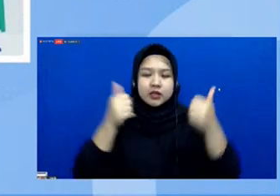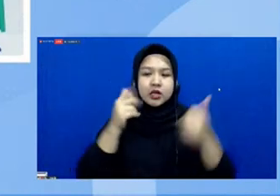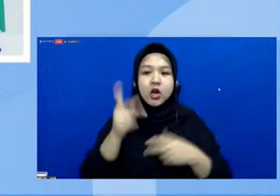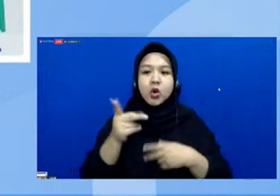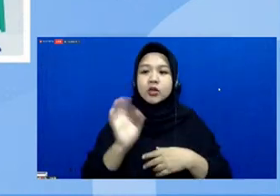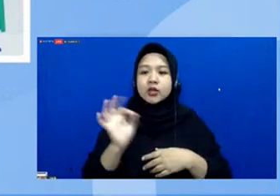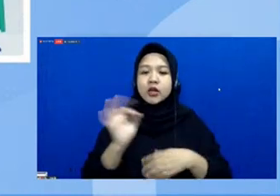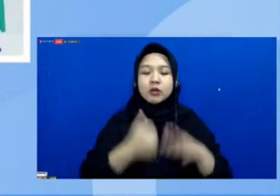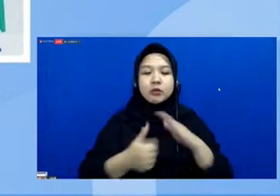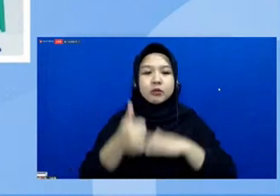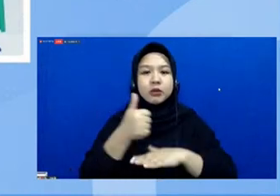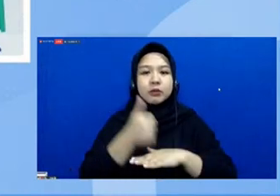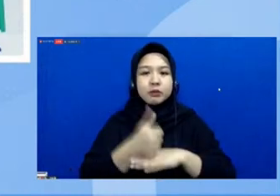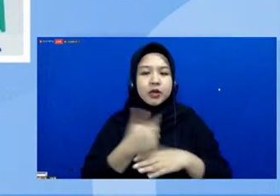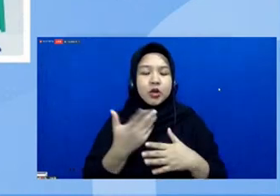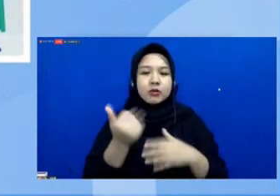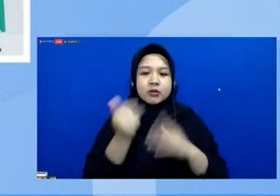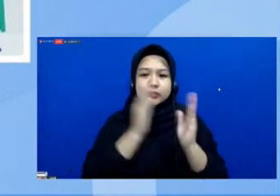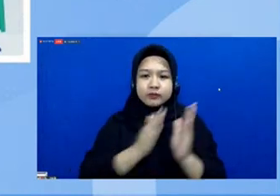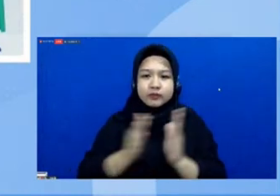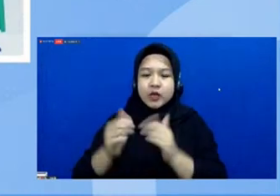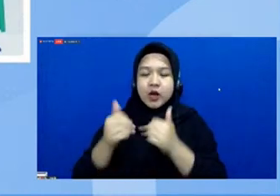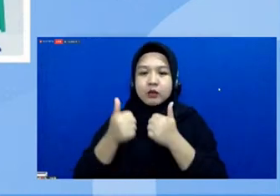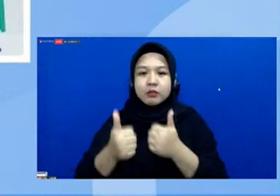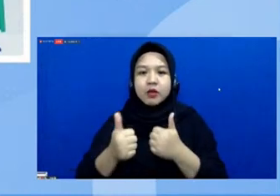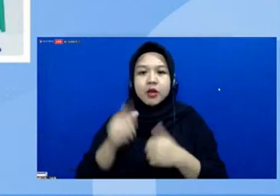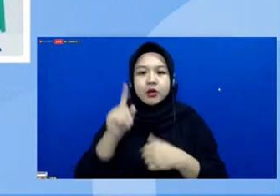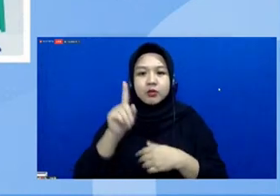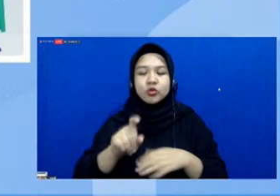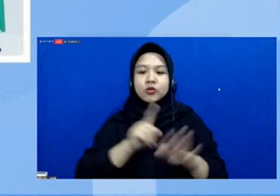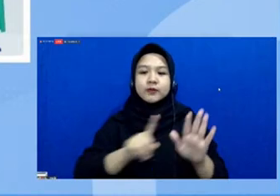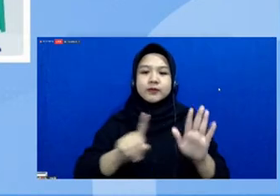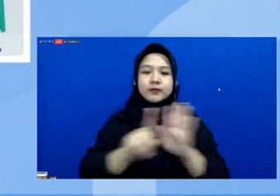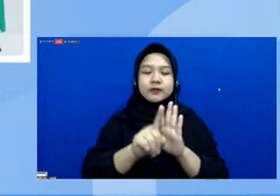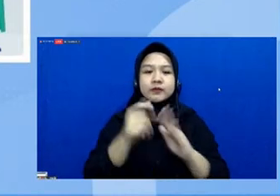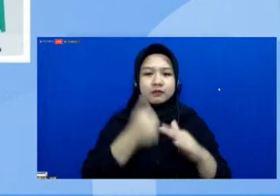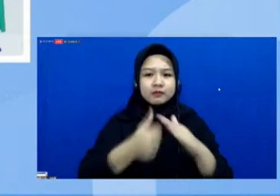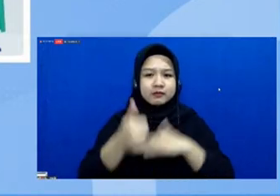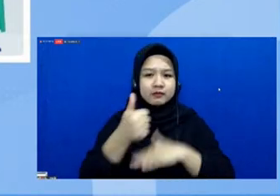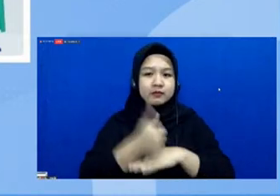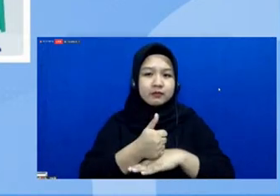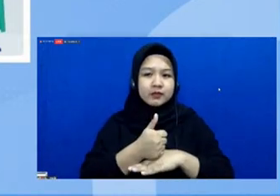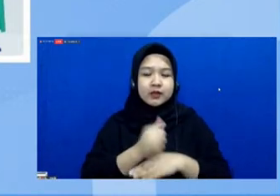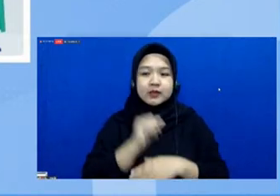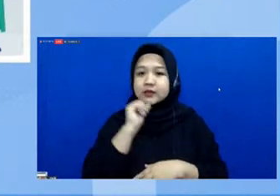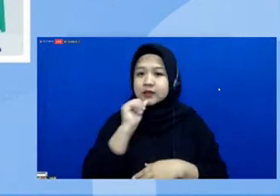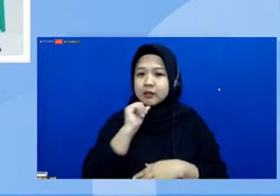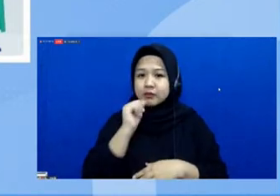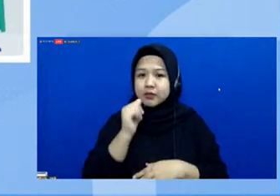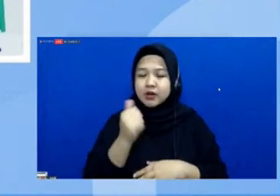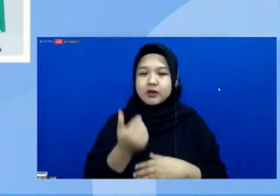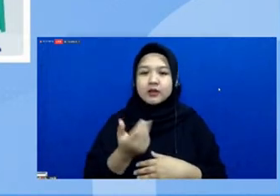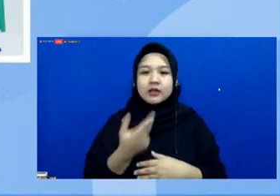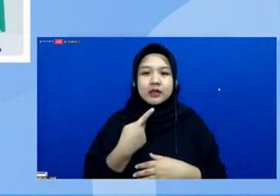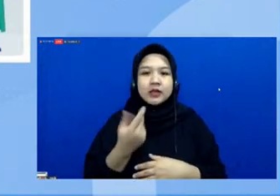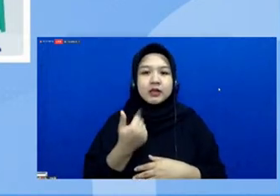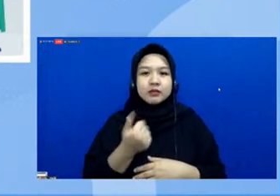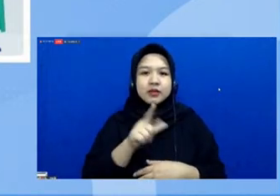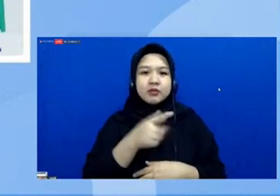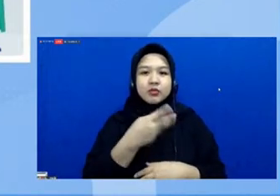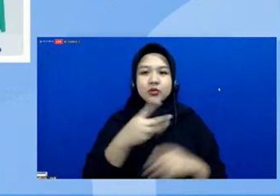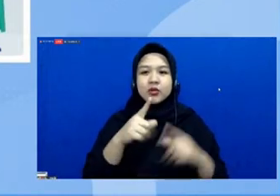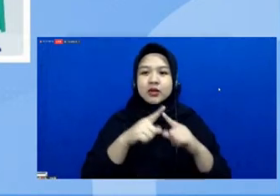pemimpin atau sesuatu yang terorganisir dengan baik, butuh dirijen dan juga leader. Nah, siapakah dirijen atau leadernya? Mungkin kita bisa lean on, bisa